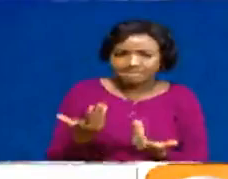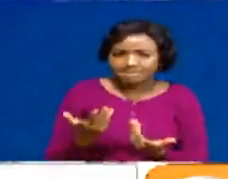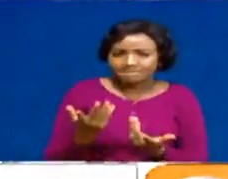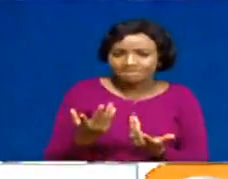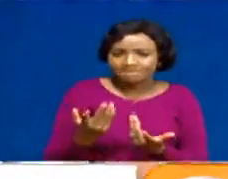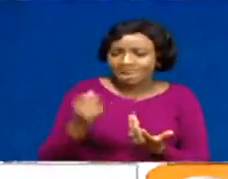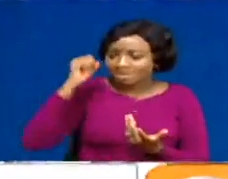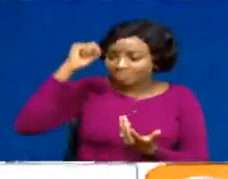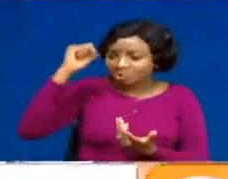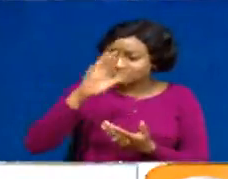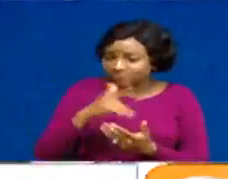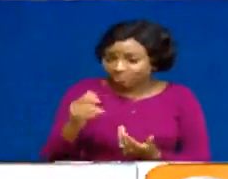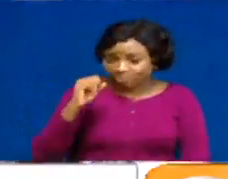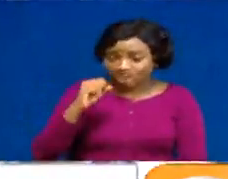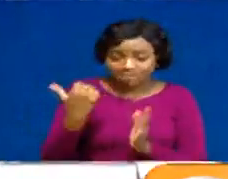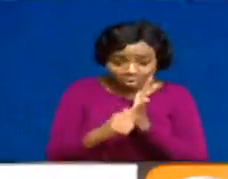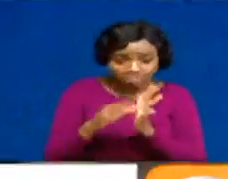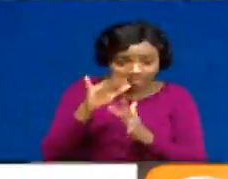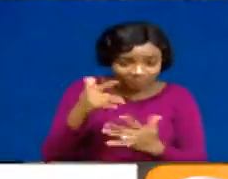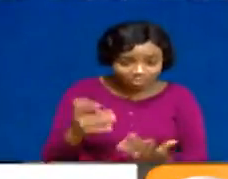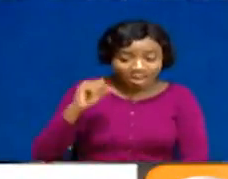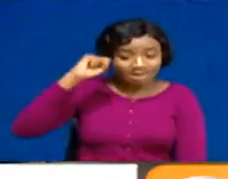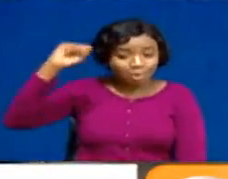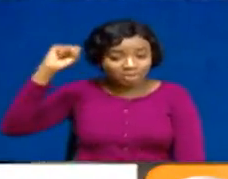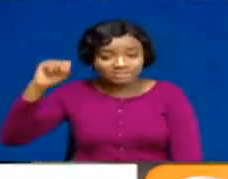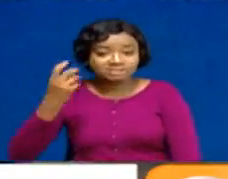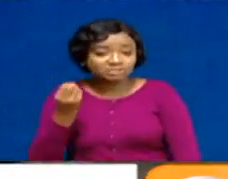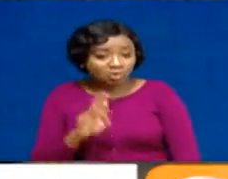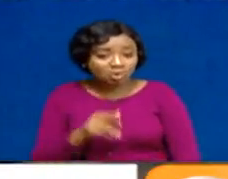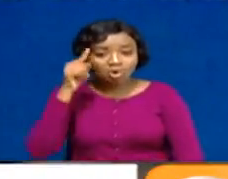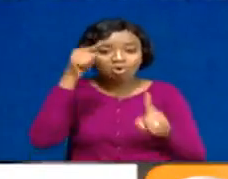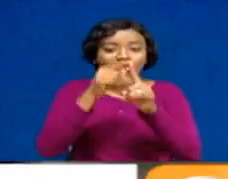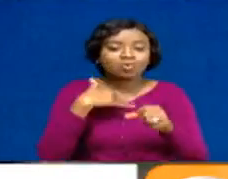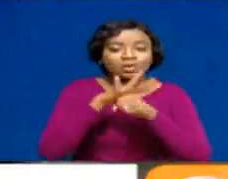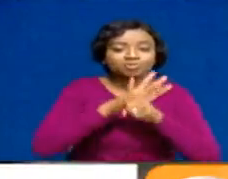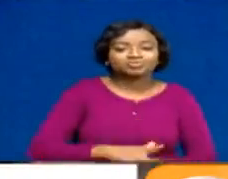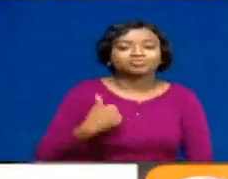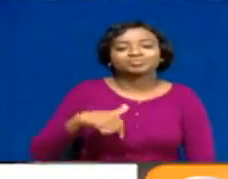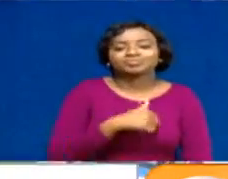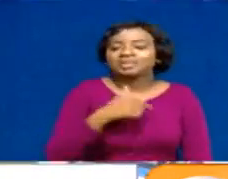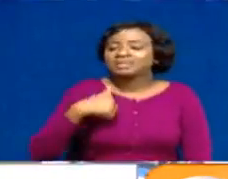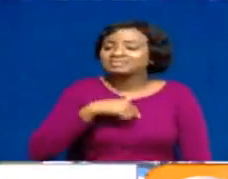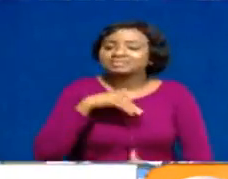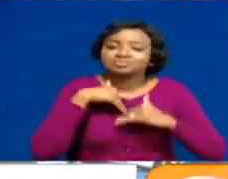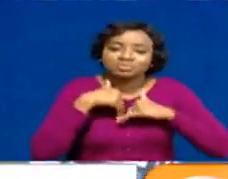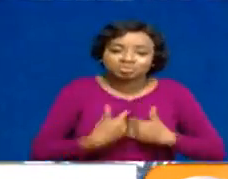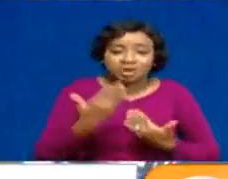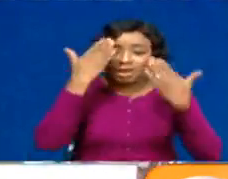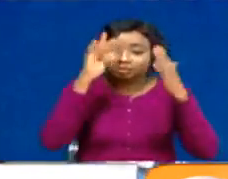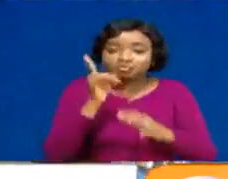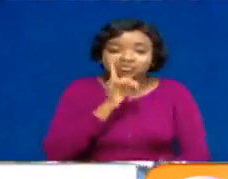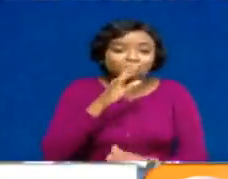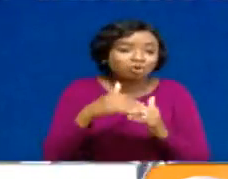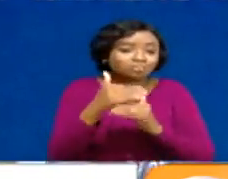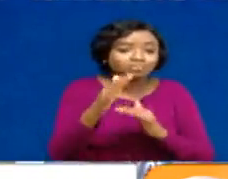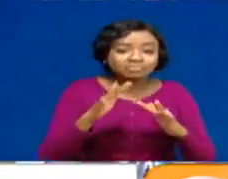shida ni ya siasa ama kutugandamiza sisi wanyonge? Kufika hapa tumechoka. Hatujui kesho tunaamka vipi.